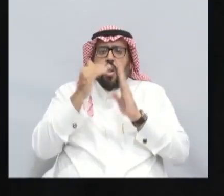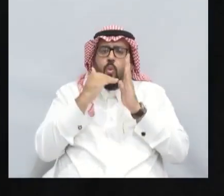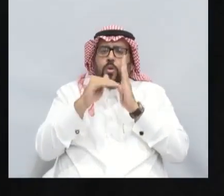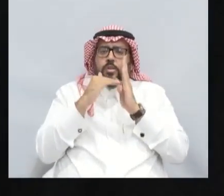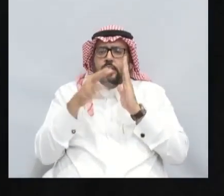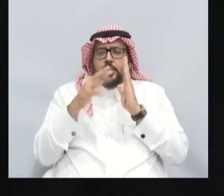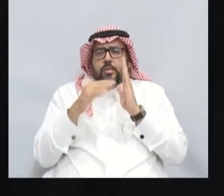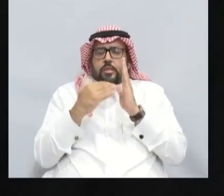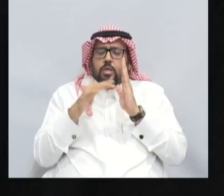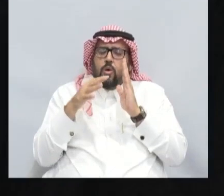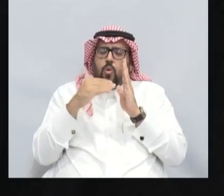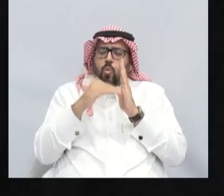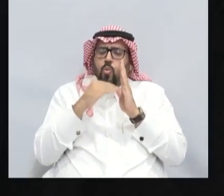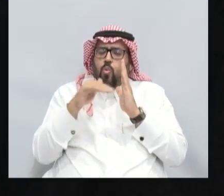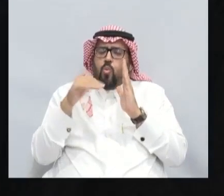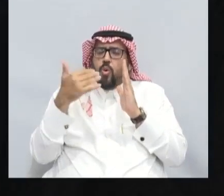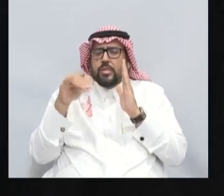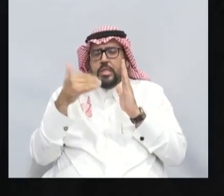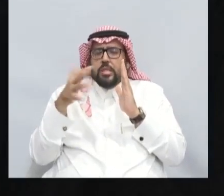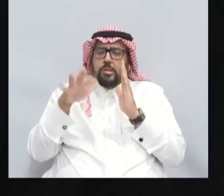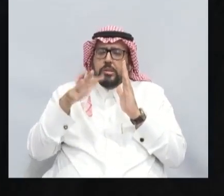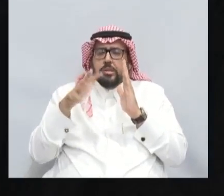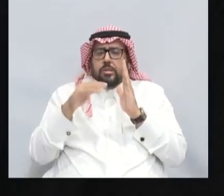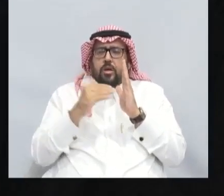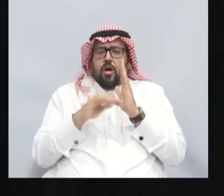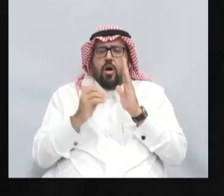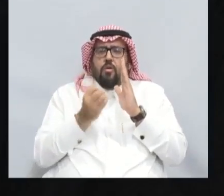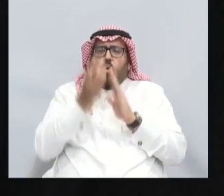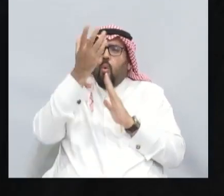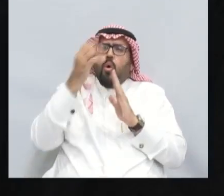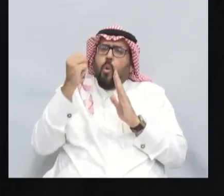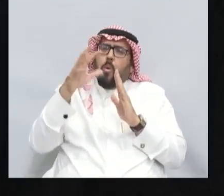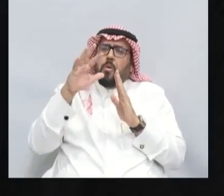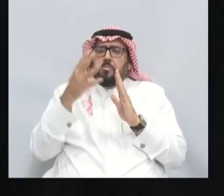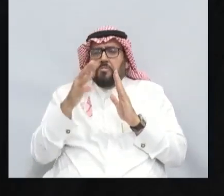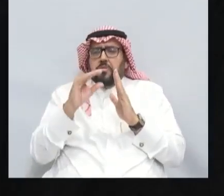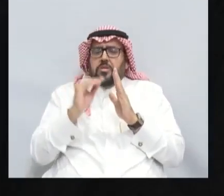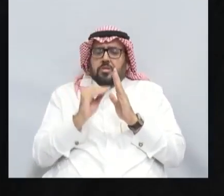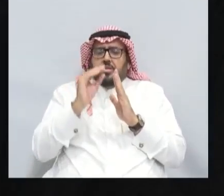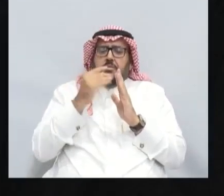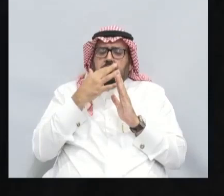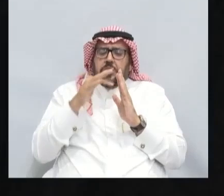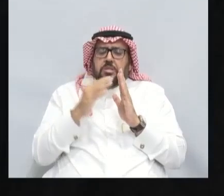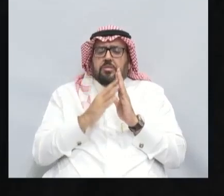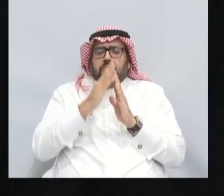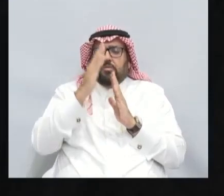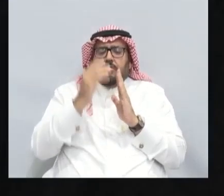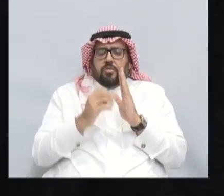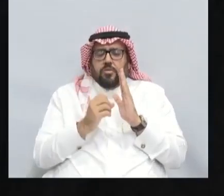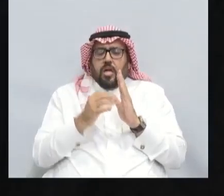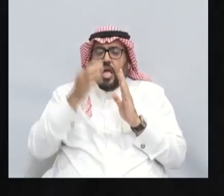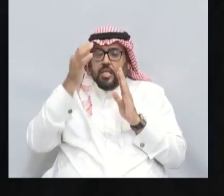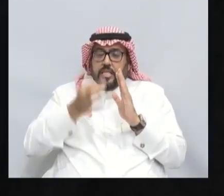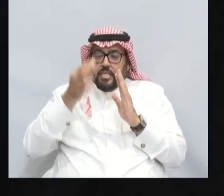متوسطة. يقذف ماذا؟ يثور أحيانا بقوة وأحيانا يثور بصورة إيش؟ مبسطة. لكن